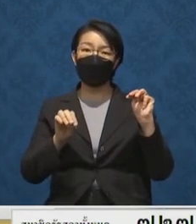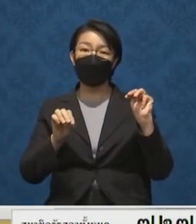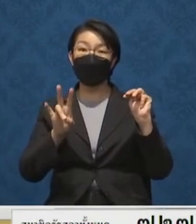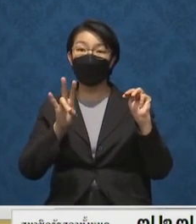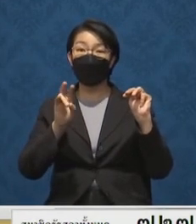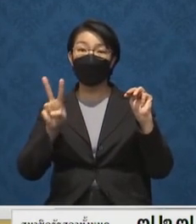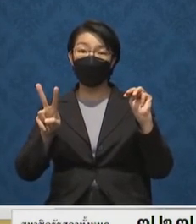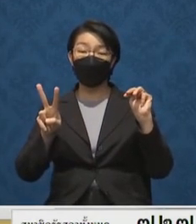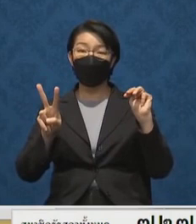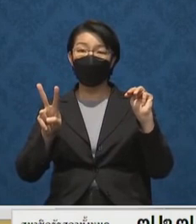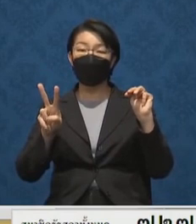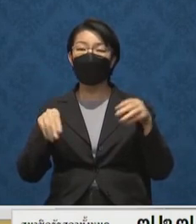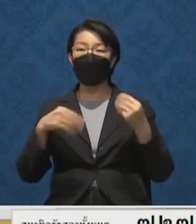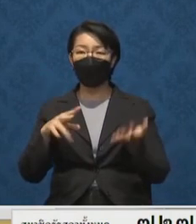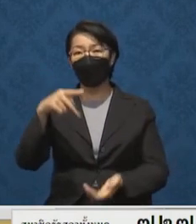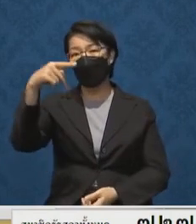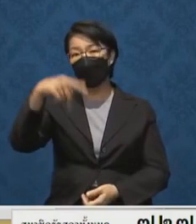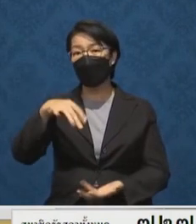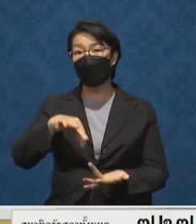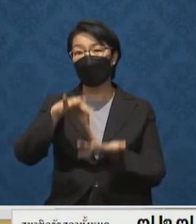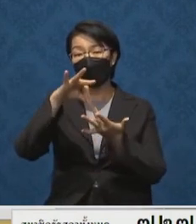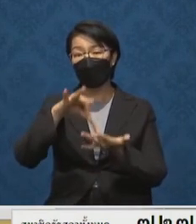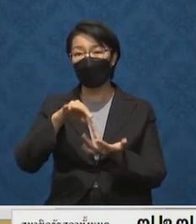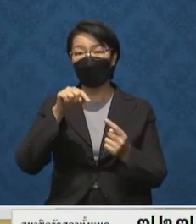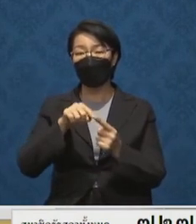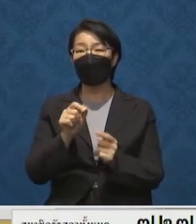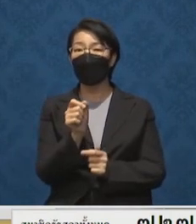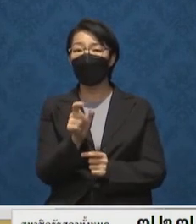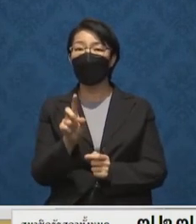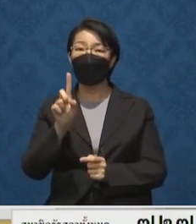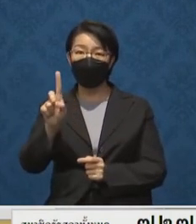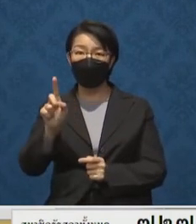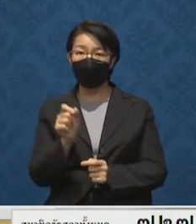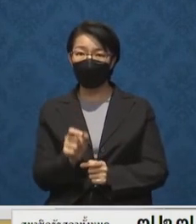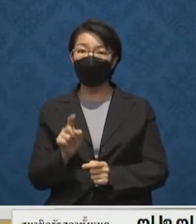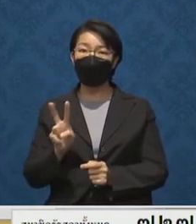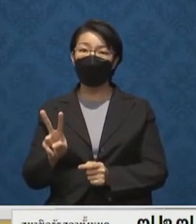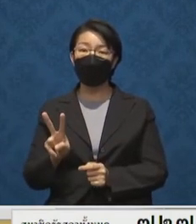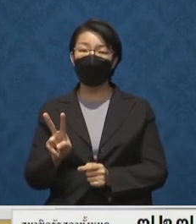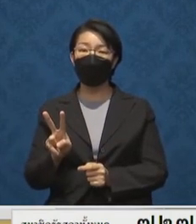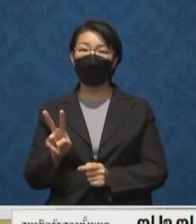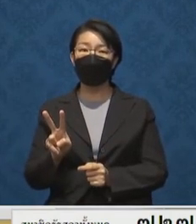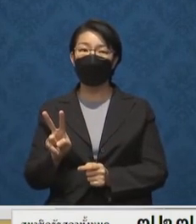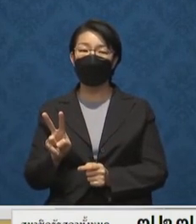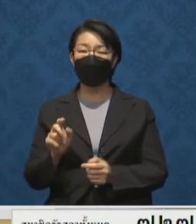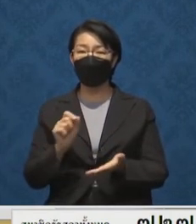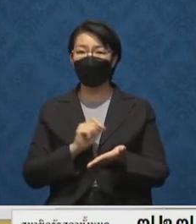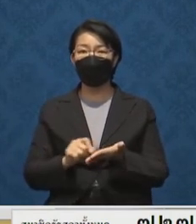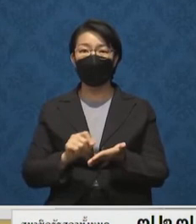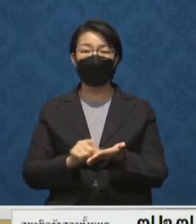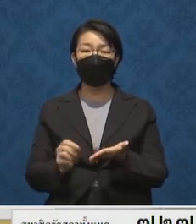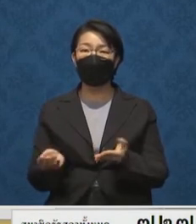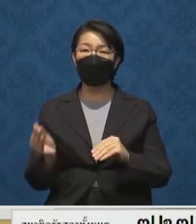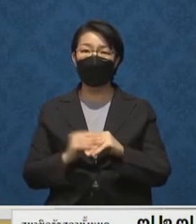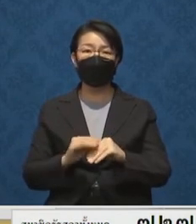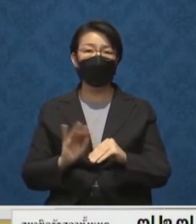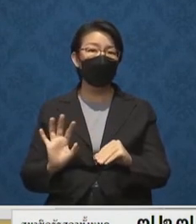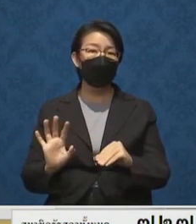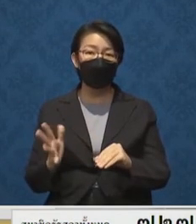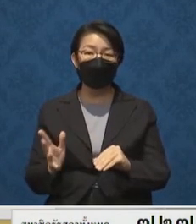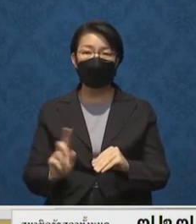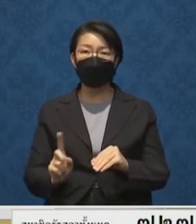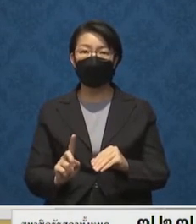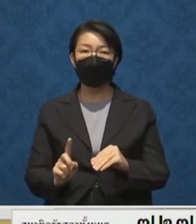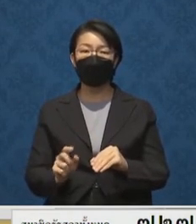คือให้ยกเว้นเฉพาะ วัก 1 และวก 3ไม่ไดมีเขีนไ้เลยครัไมได้มบัญหัดไ้ว่า